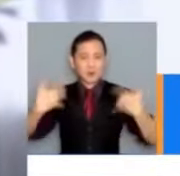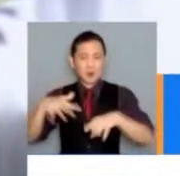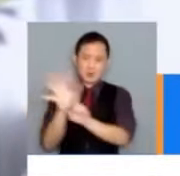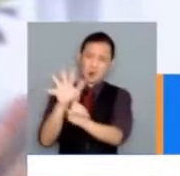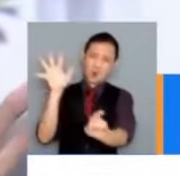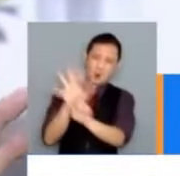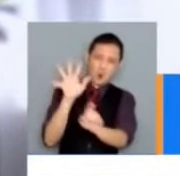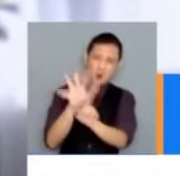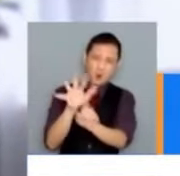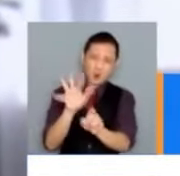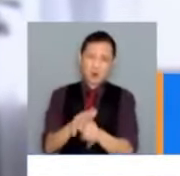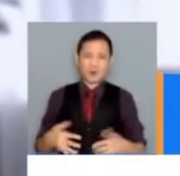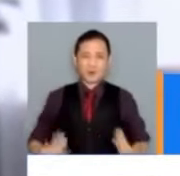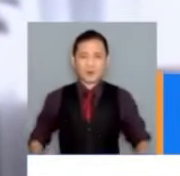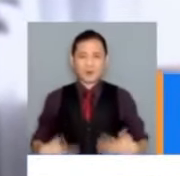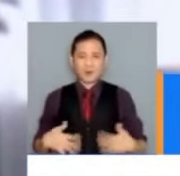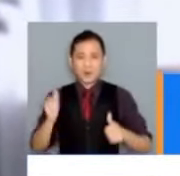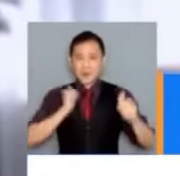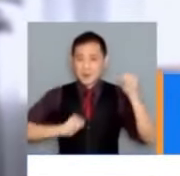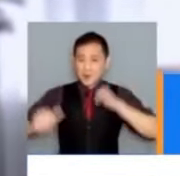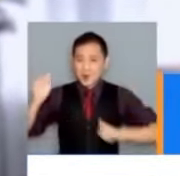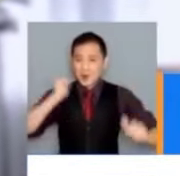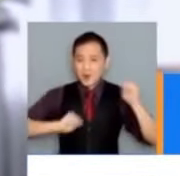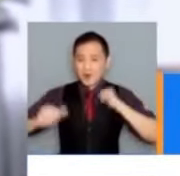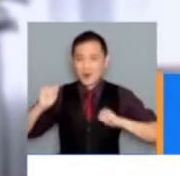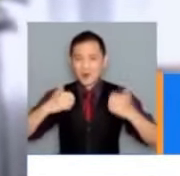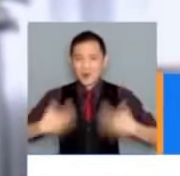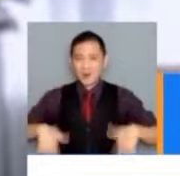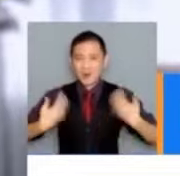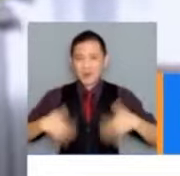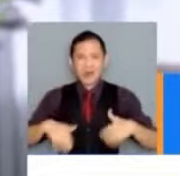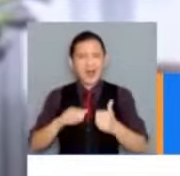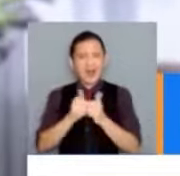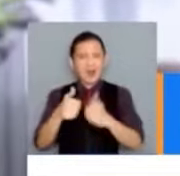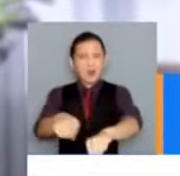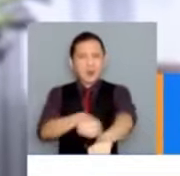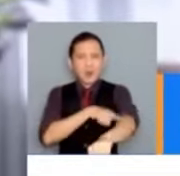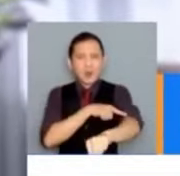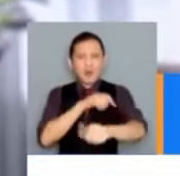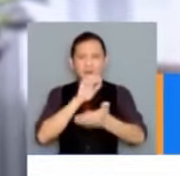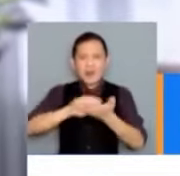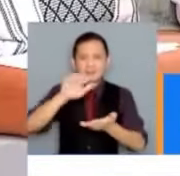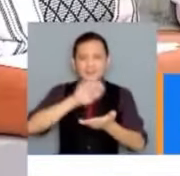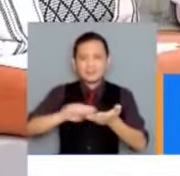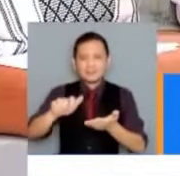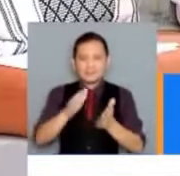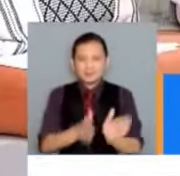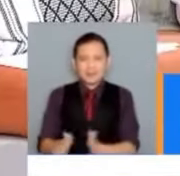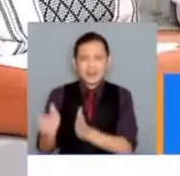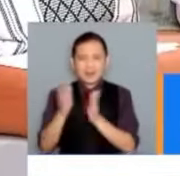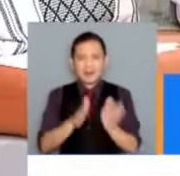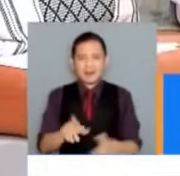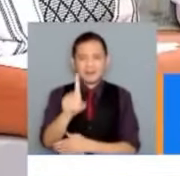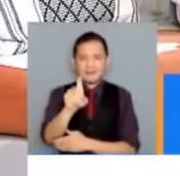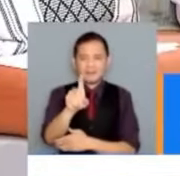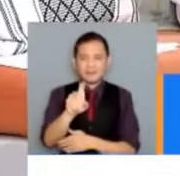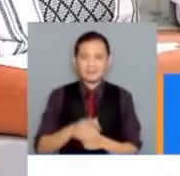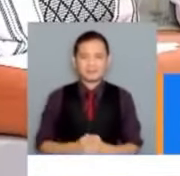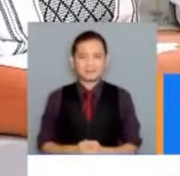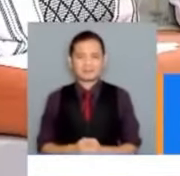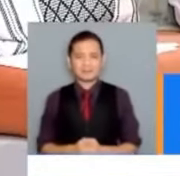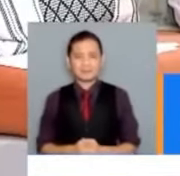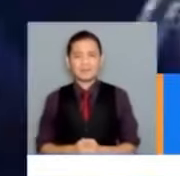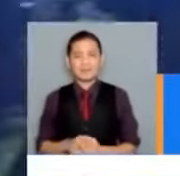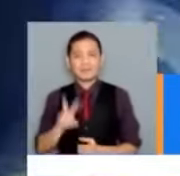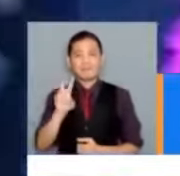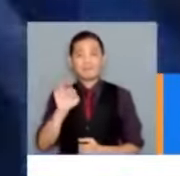Yung performances nyo, so gaano katagal nyo yung pinaghandaan? Siyempre, merong mga paglipad si Vice Ganda